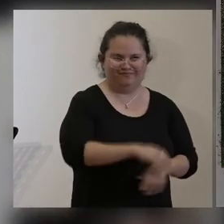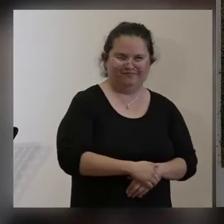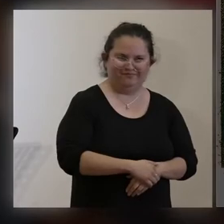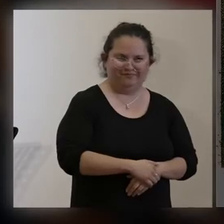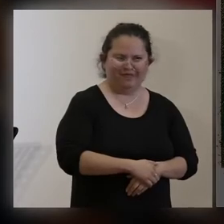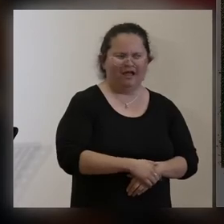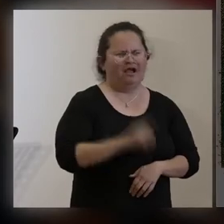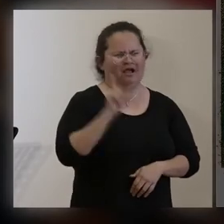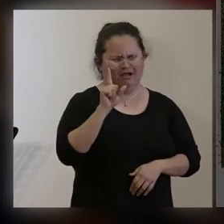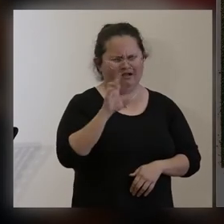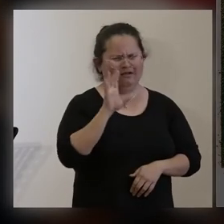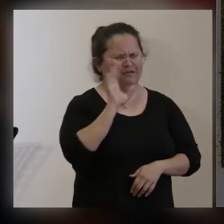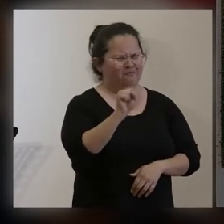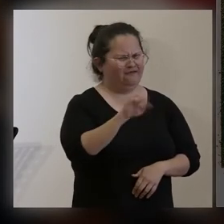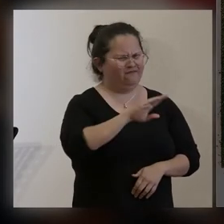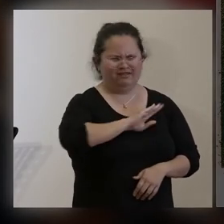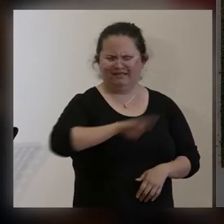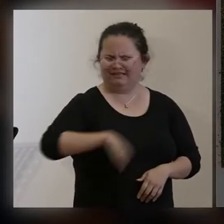celui-ci.